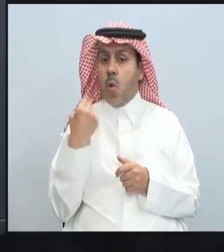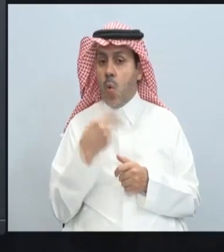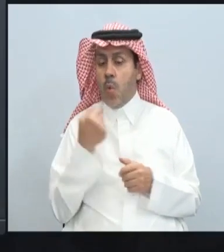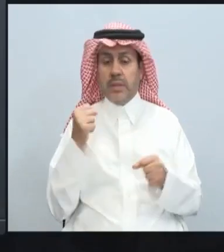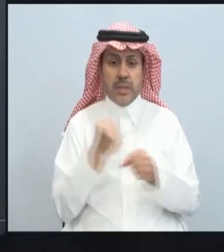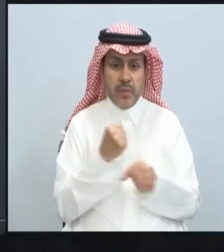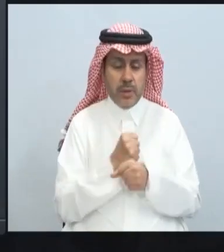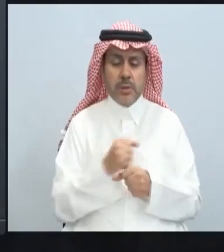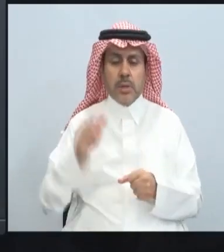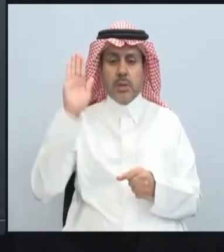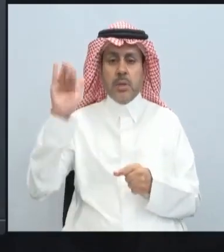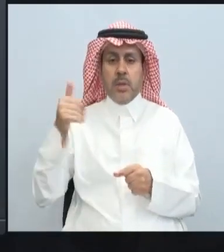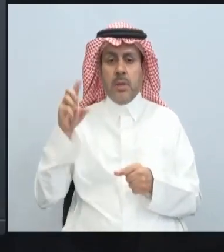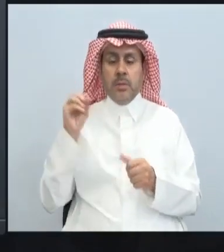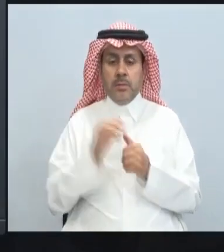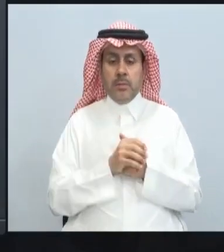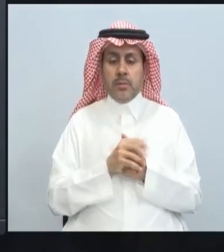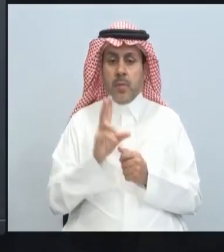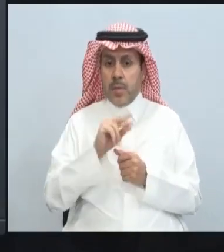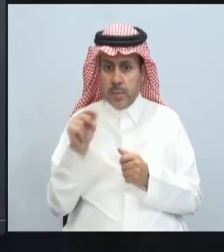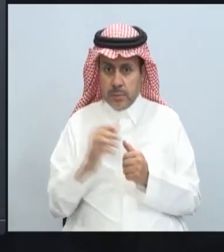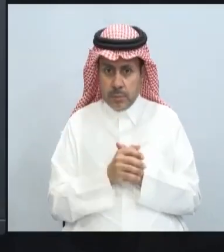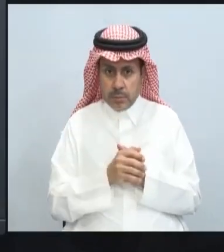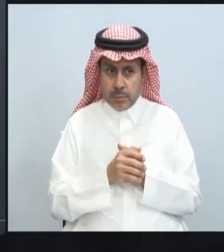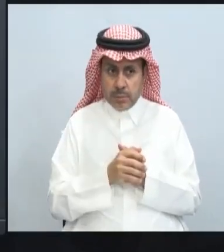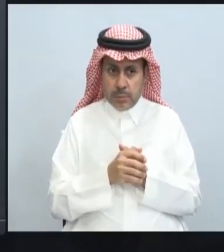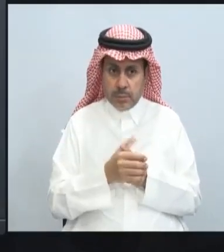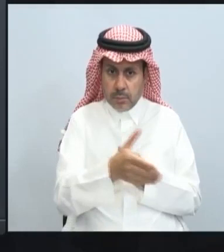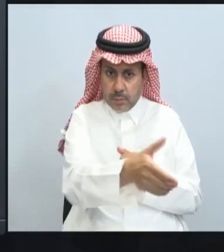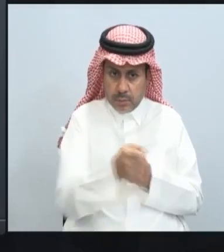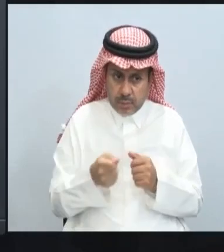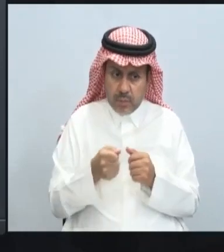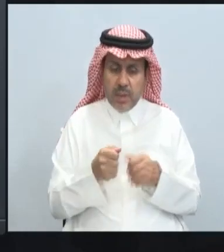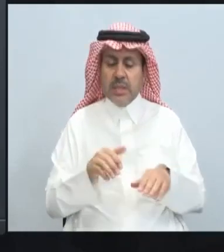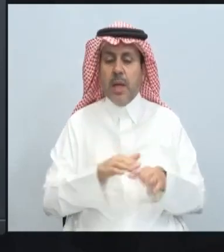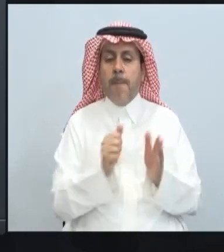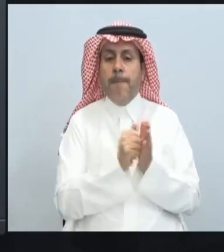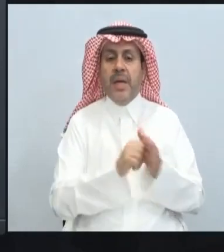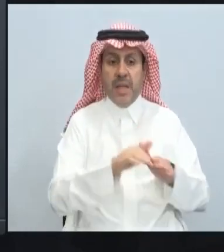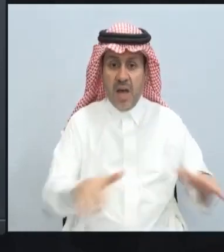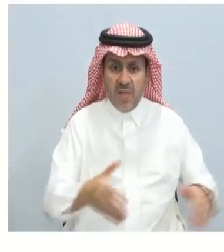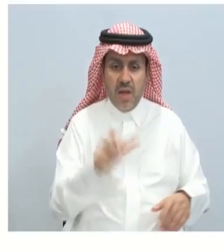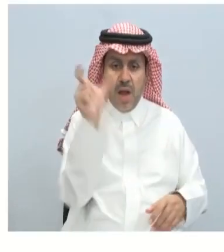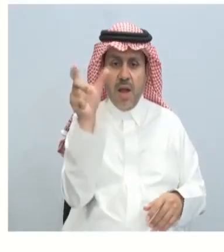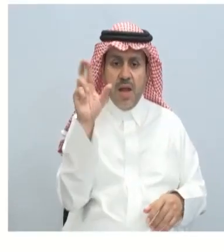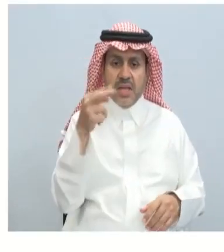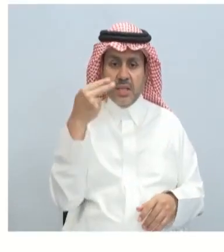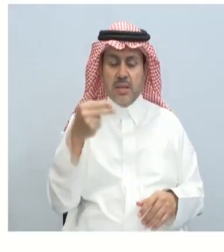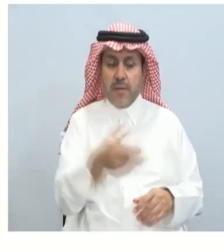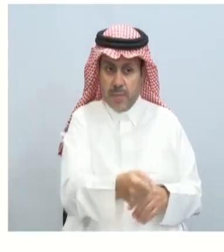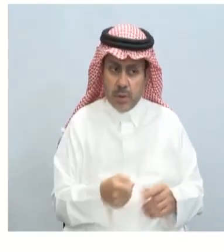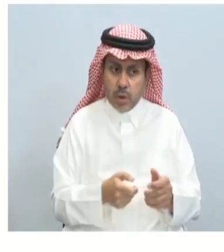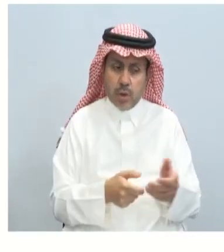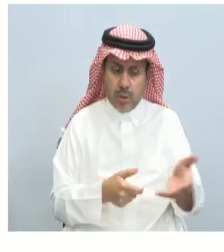باعتبارها ذات سياده ومن امثله ذلك نزع الملكيه وفي انها قد رات المصلحه في